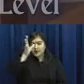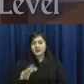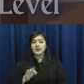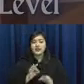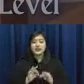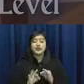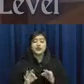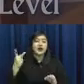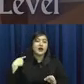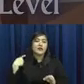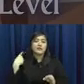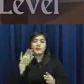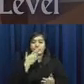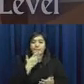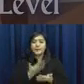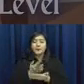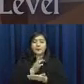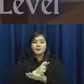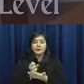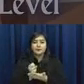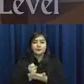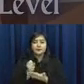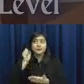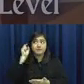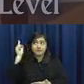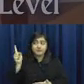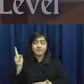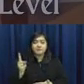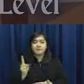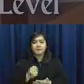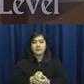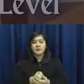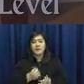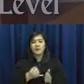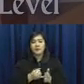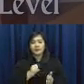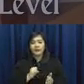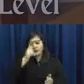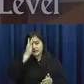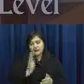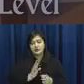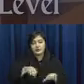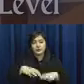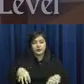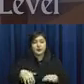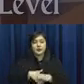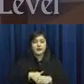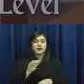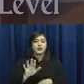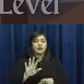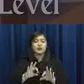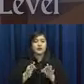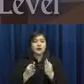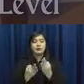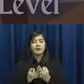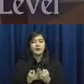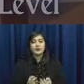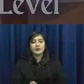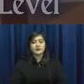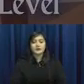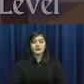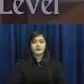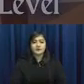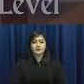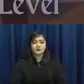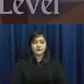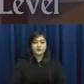alam mo, ako naniniwala, it is God's intervention, lalo na pagdating sa pamilya po natin, mga kapatid, na iba pag gana, ang